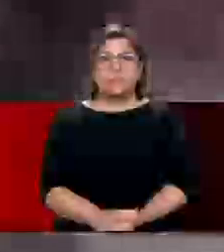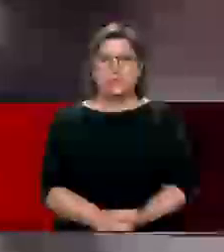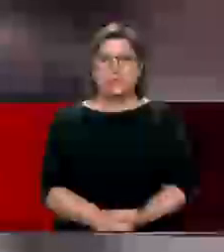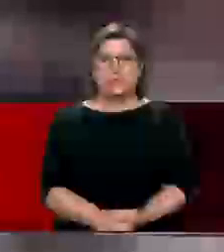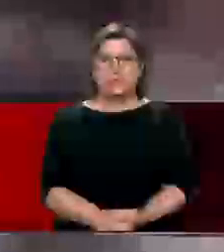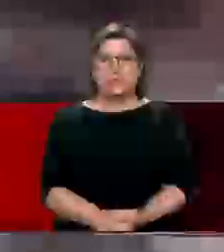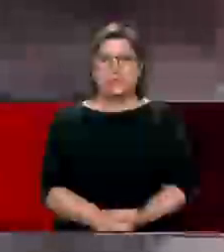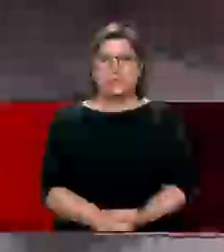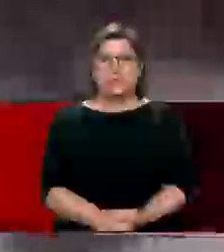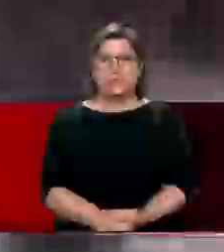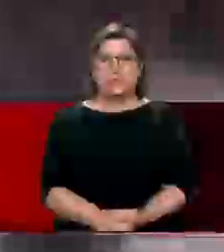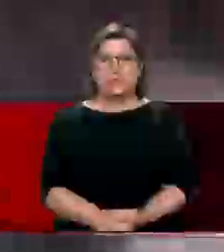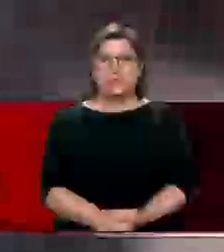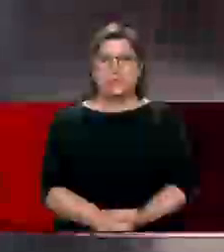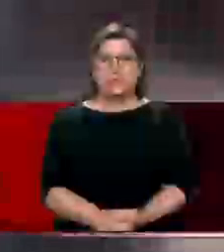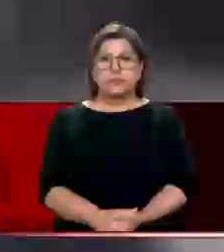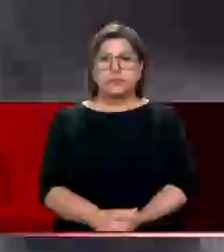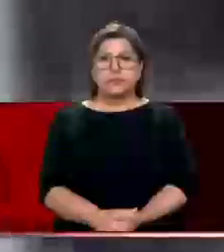Çıkarttılar